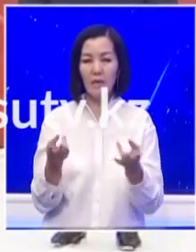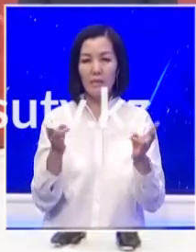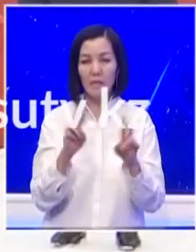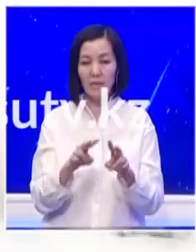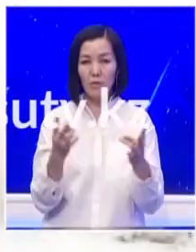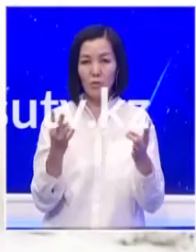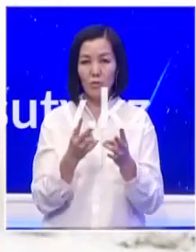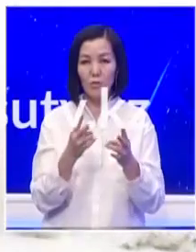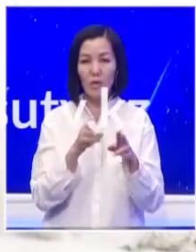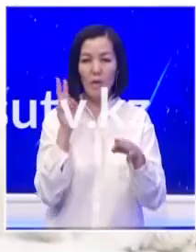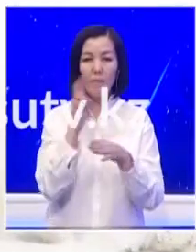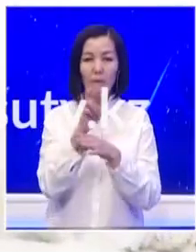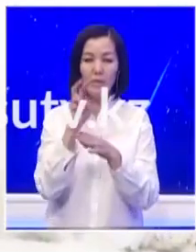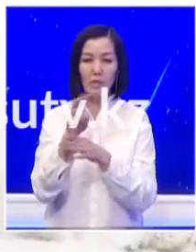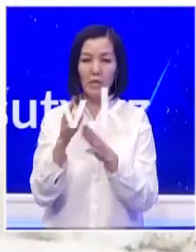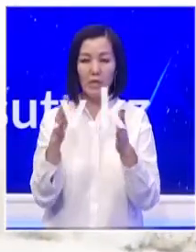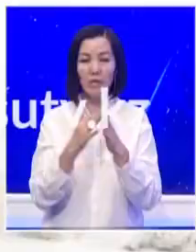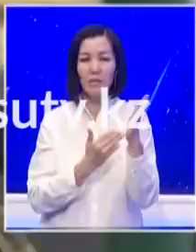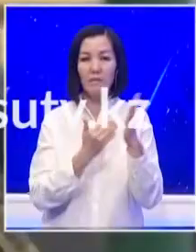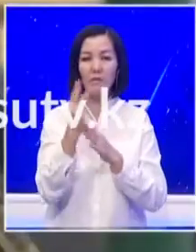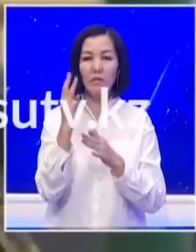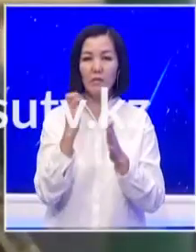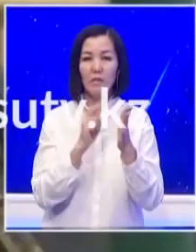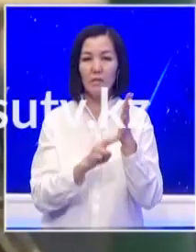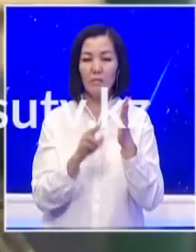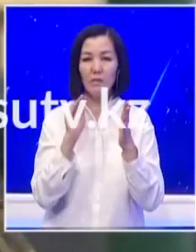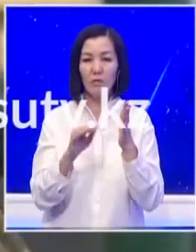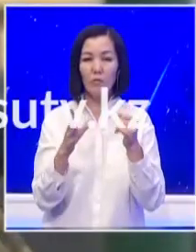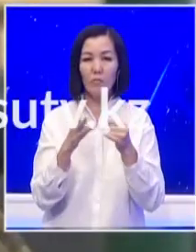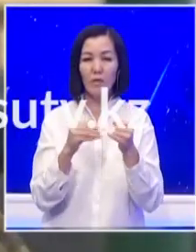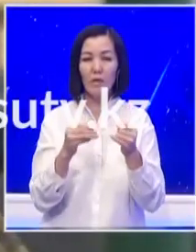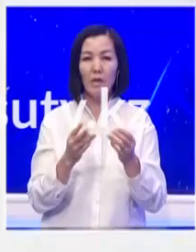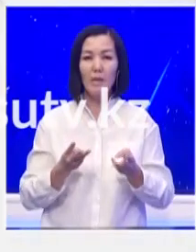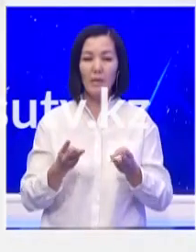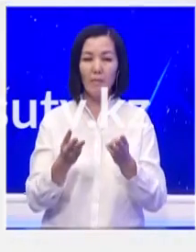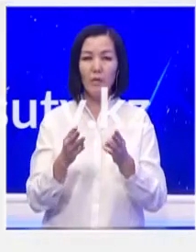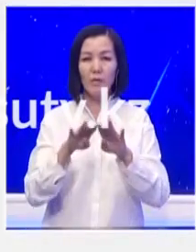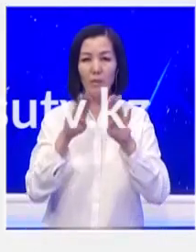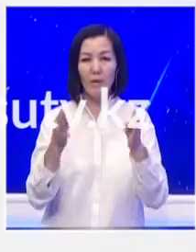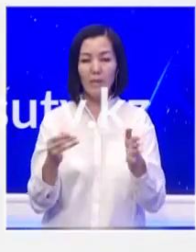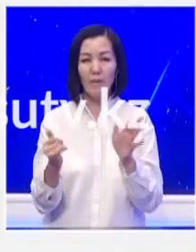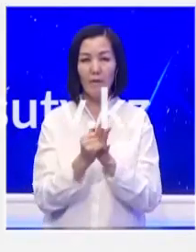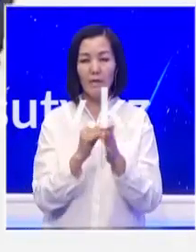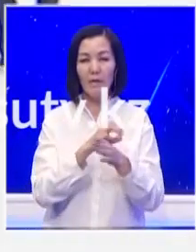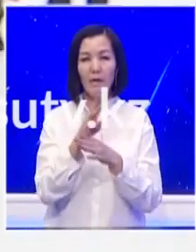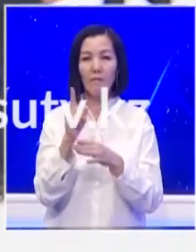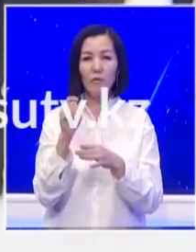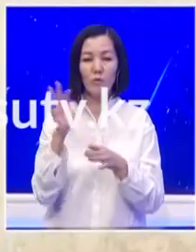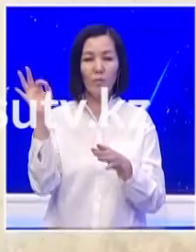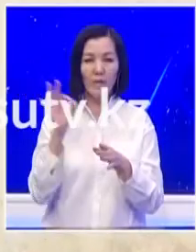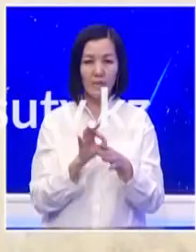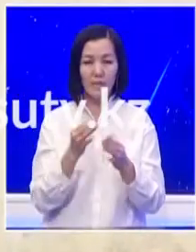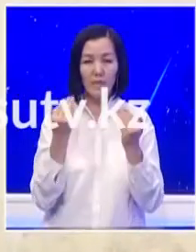подворный обход населения. В области свыше 370 тысяч домов на печном отоплении. На сегодня охват почти